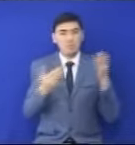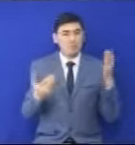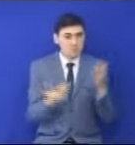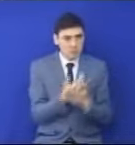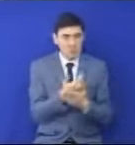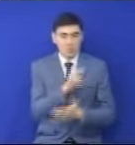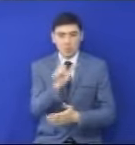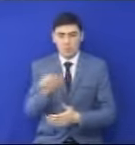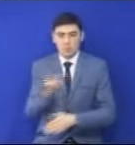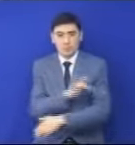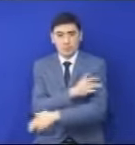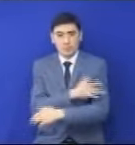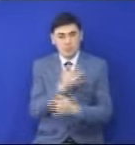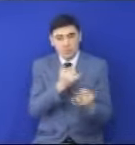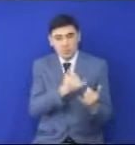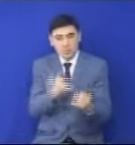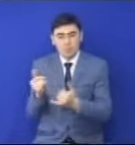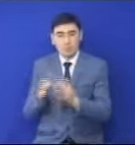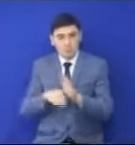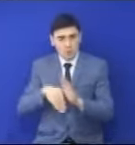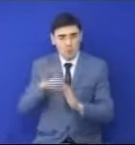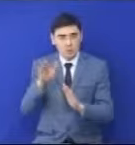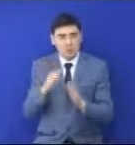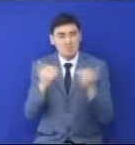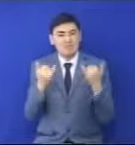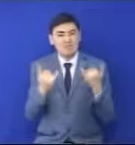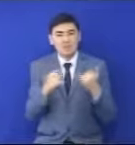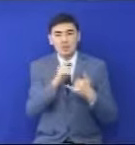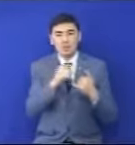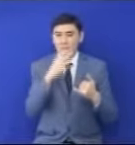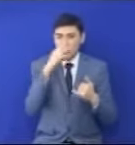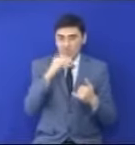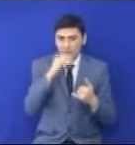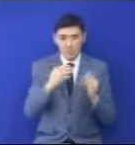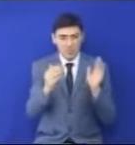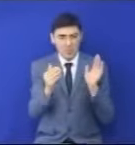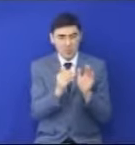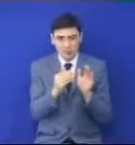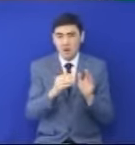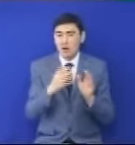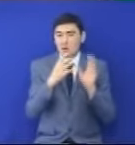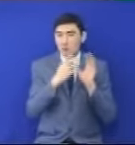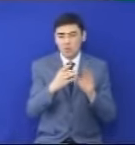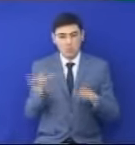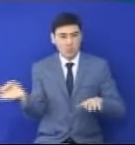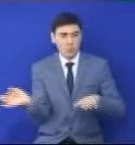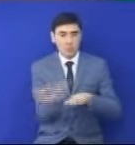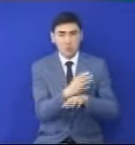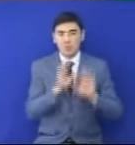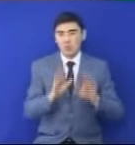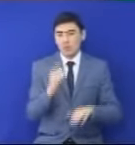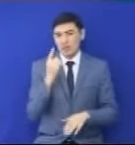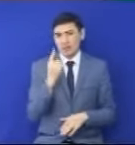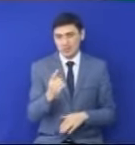атап өткеніндей шағын автобустардан бас тартатын уақыт жетті. Олардың тек біреуі ғана қалады. Их у нас особого